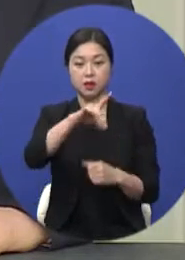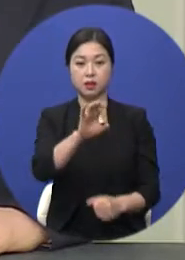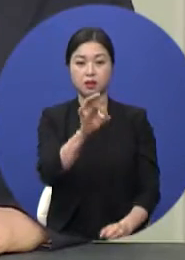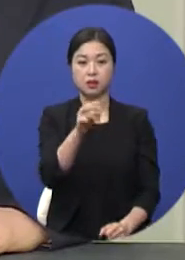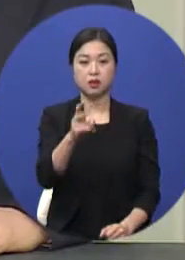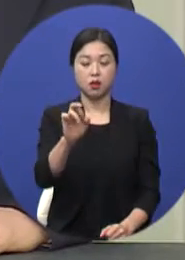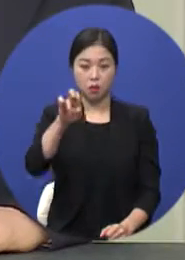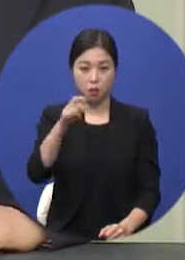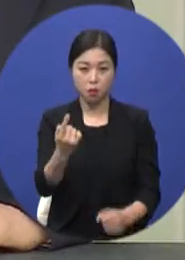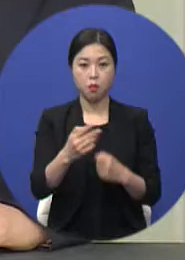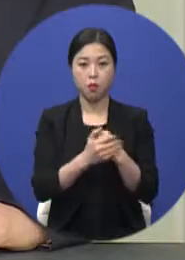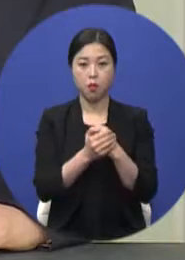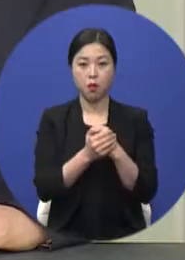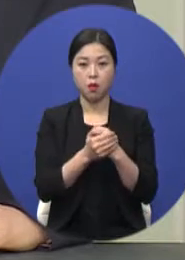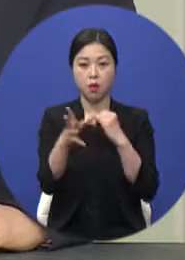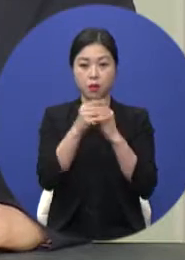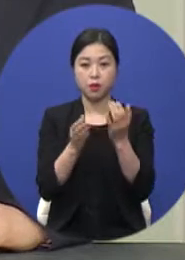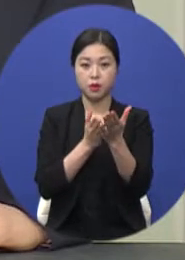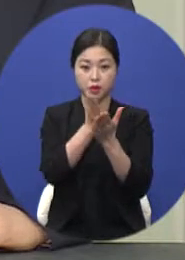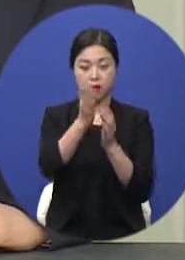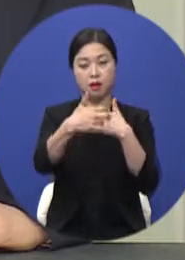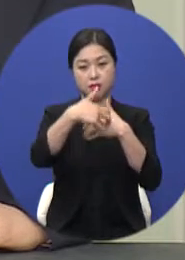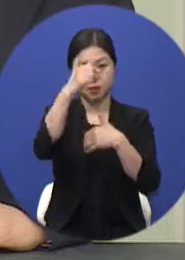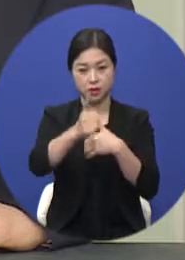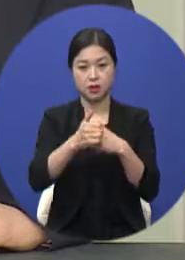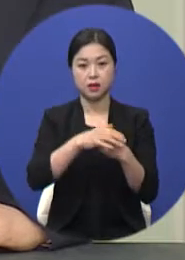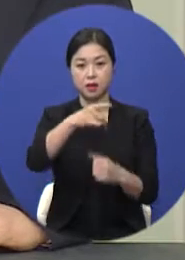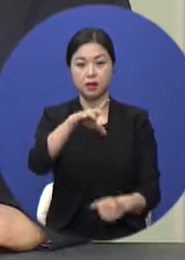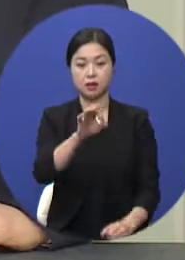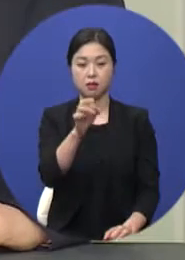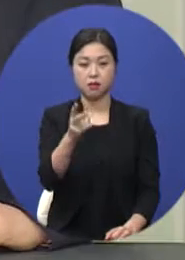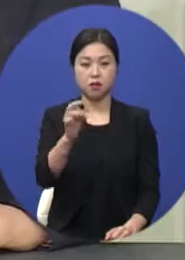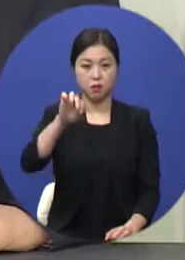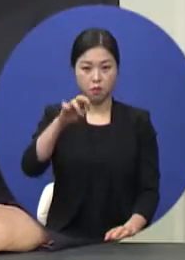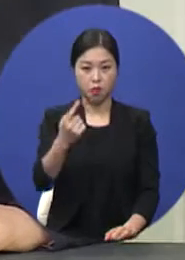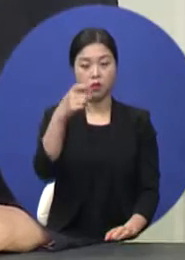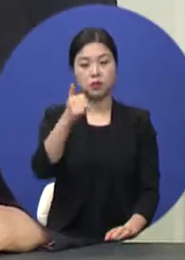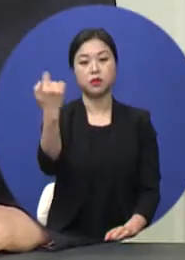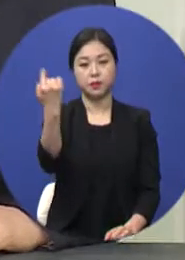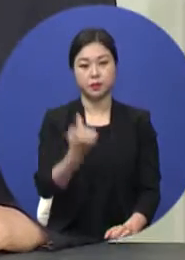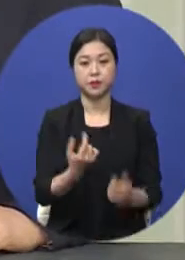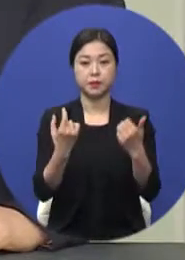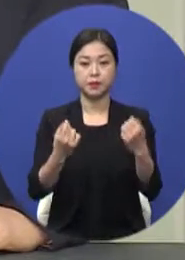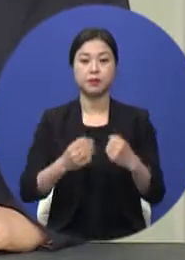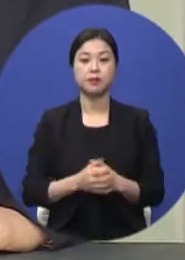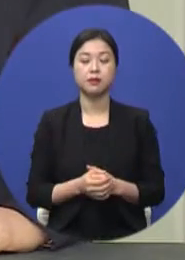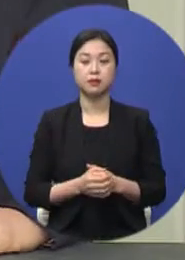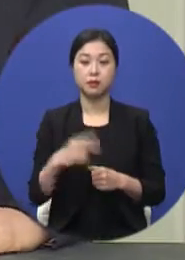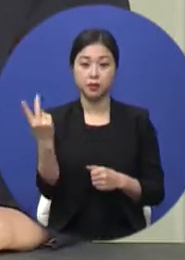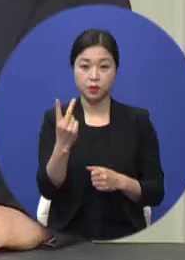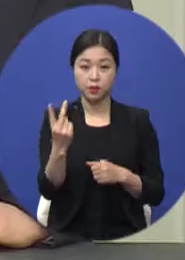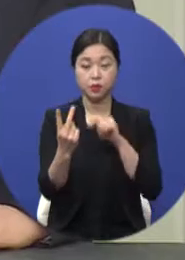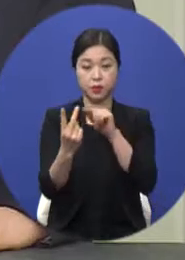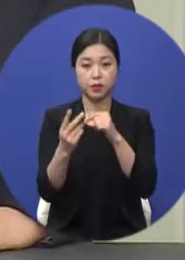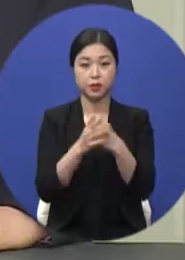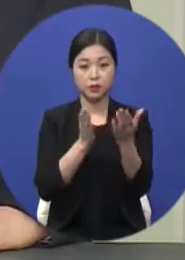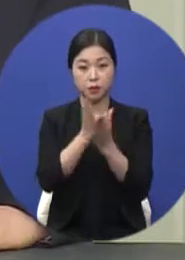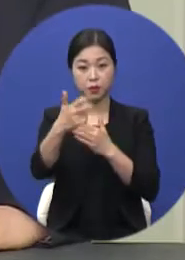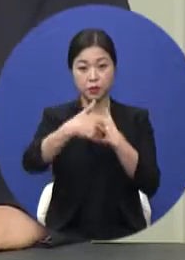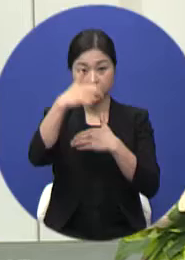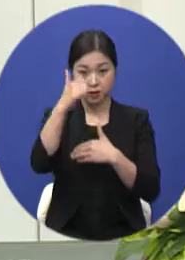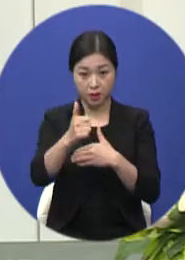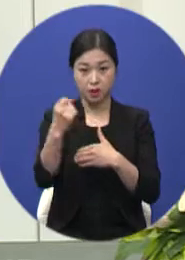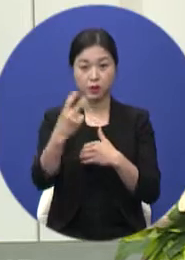우리 산부인과 전문의이신데 성형모 원장 나오셨습니다. 네, 안녕하십니까. 네, 두 분은 뭐